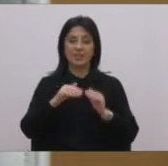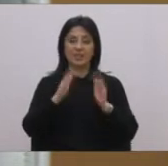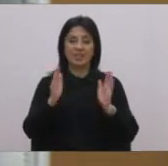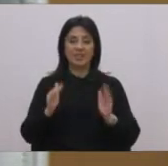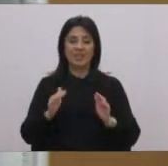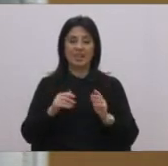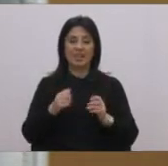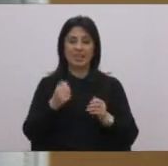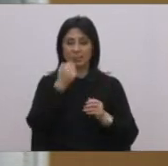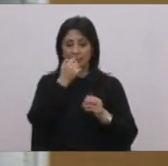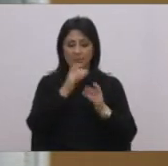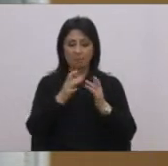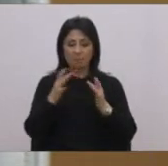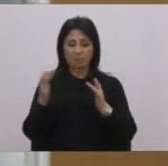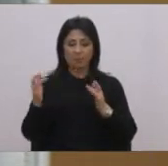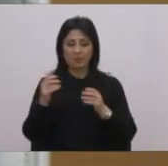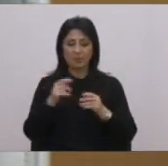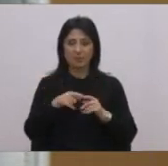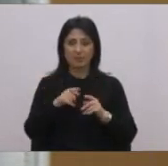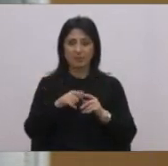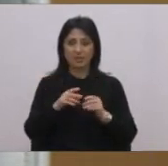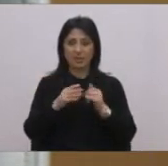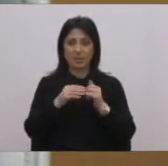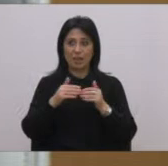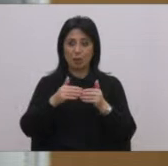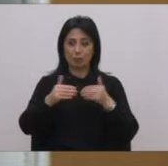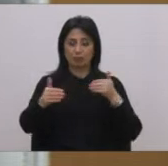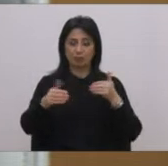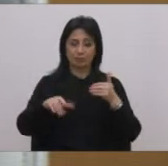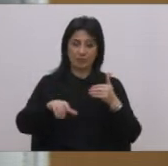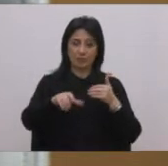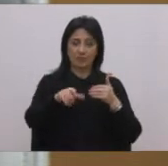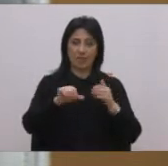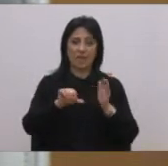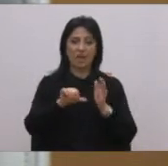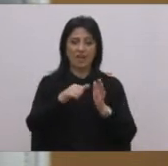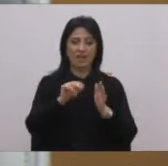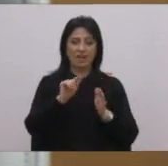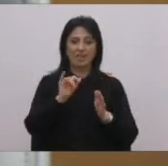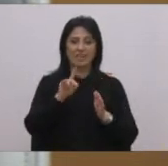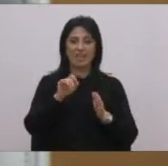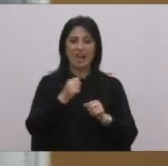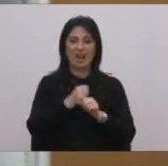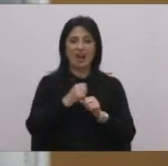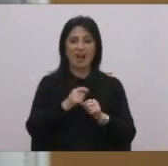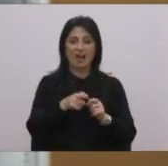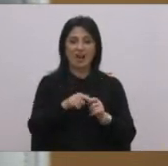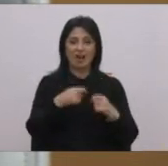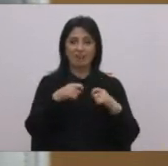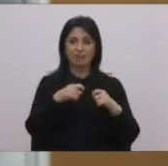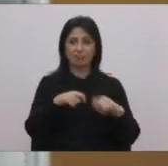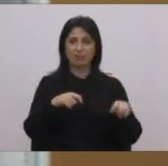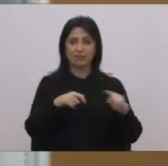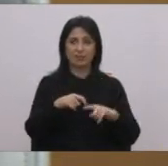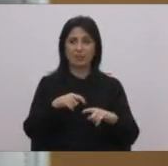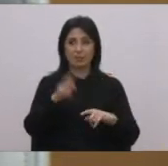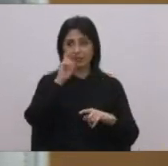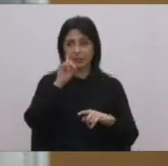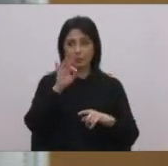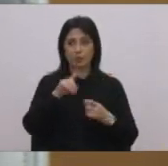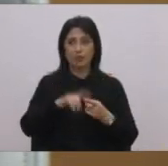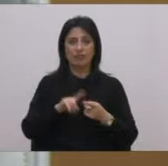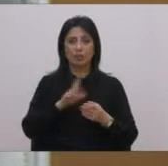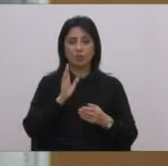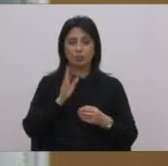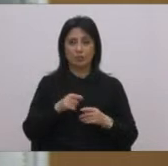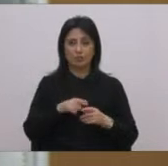რომელიც აცდა იმ ტერიტორიას, სადაც ცენტრალური გზა გადიოდა. რას აპირებს თავრობ ამასთან